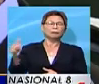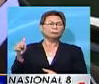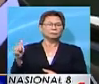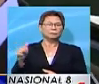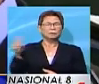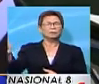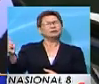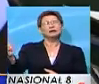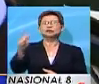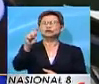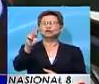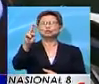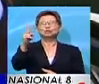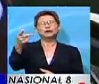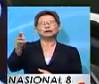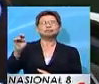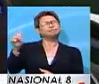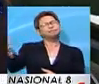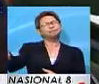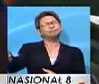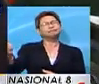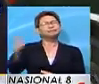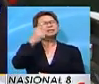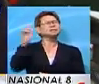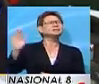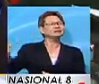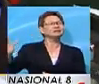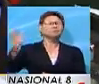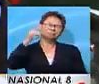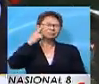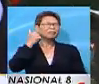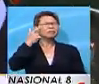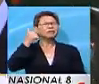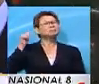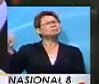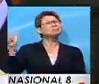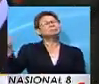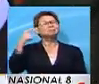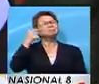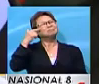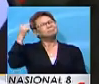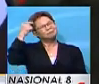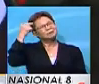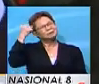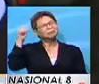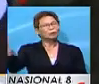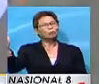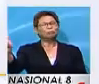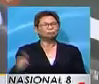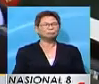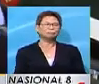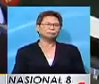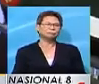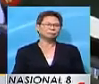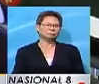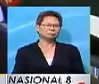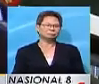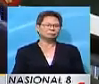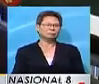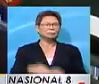pihakudm sendiri kerana mereka lebih mengetahui keperluan anggota masing-masing